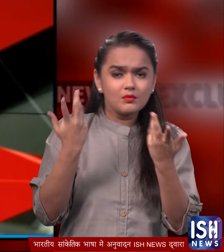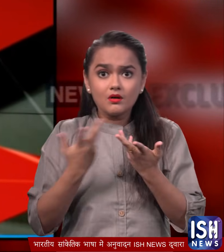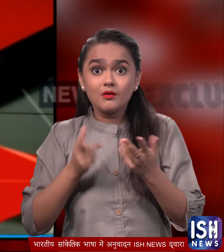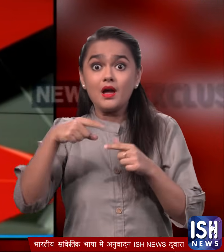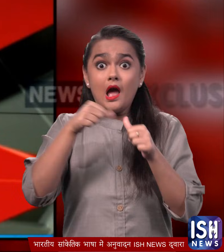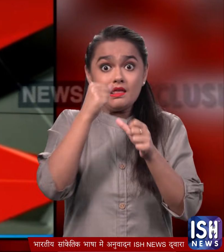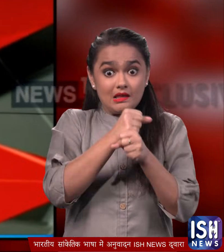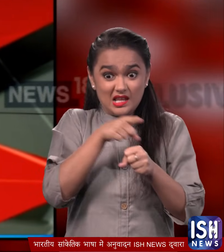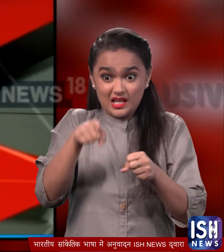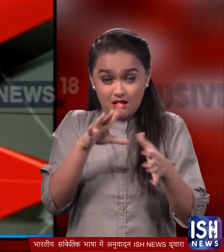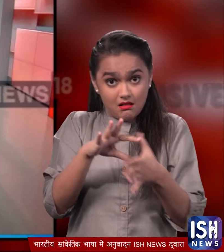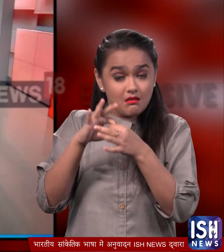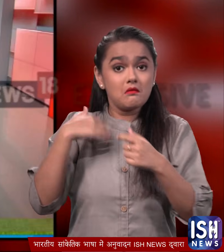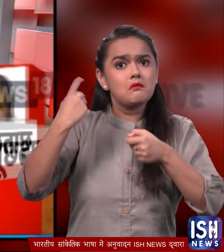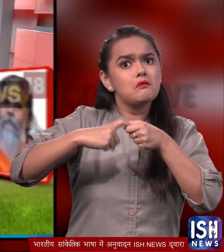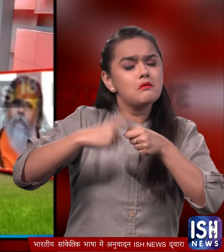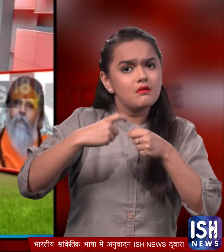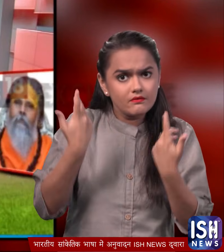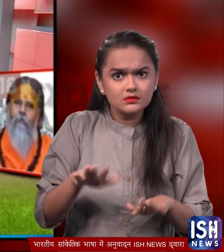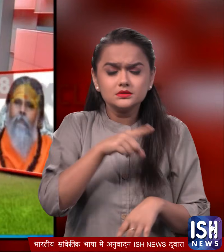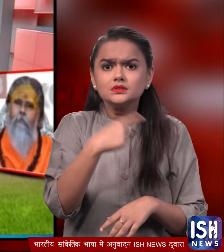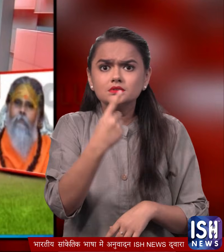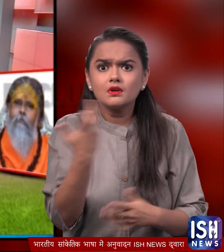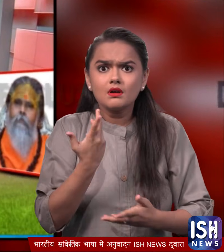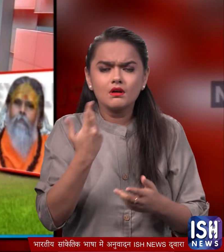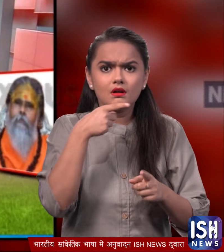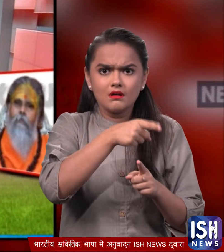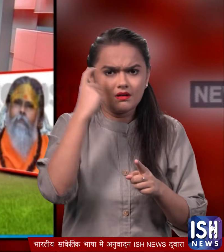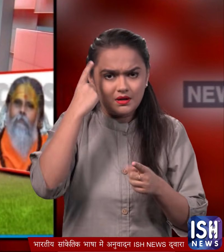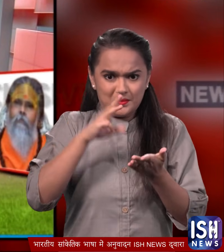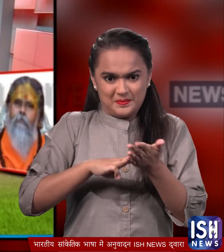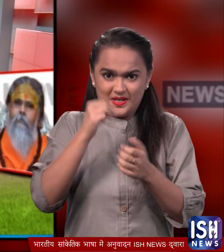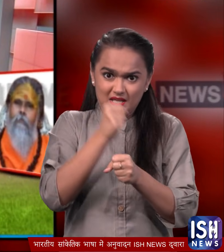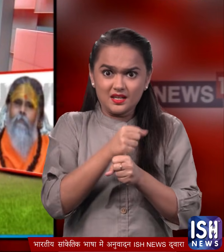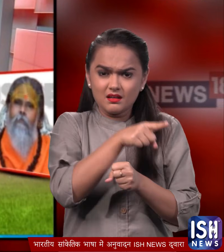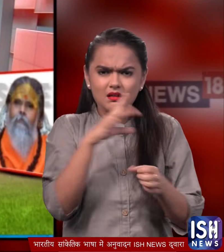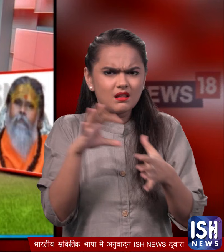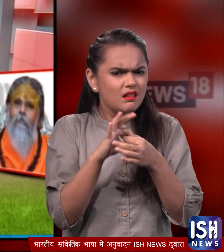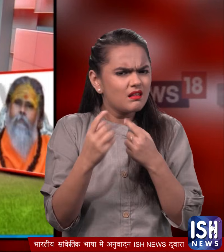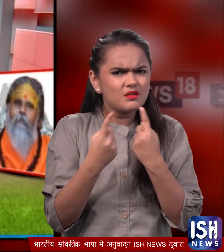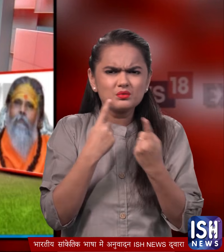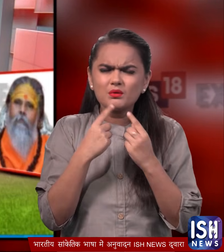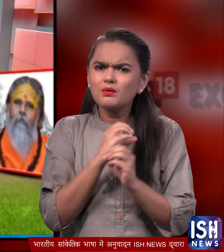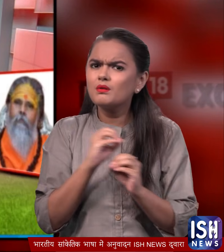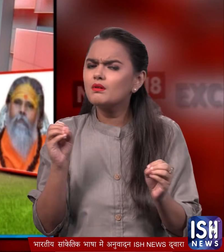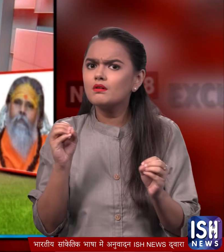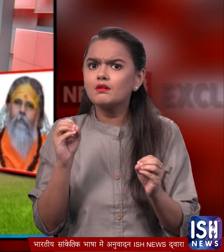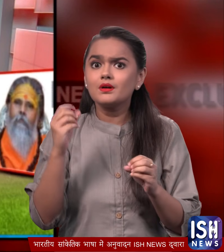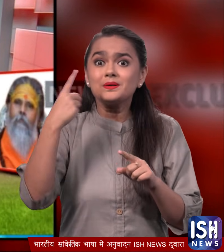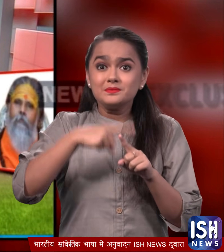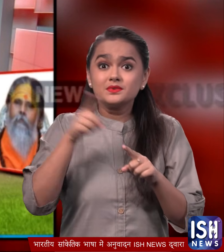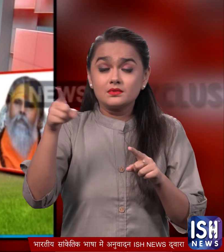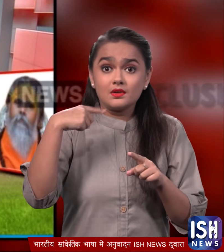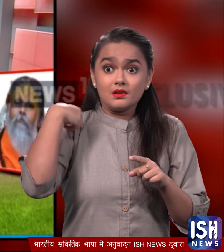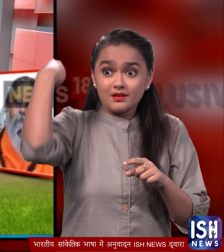आनंद गिरी से सवाल पूछे, जिसके जवाब में उन्होंने बताया कि उनका इस बात पर महंत नरेंद्र गिरी से कोई विवाद नहीं था और जब तक उन्होंने उन्हें